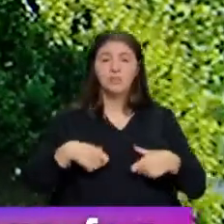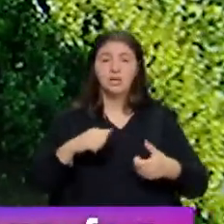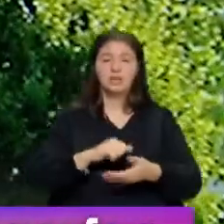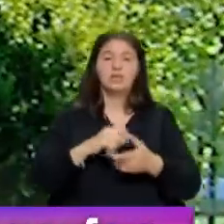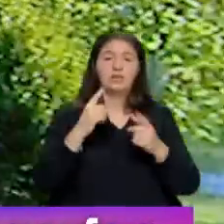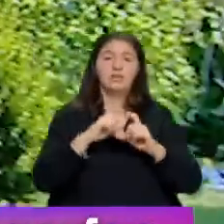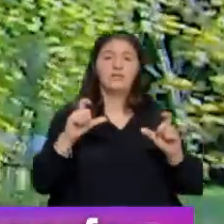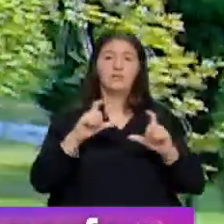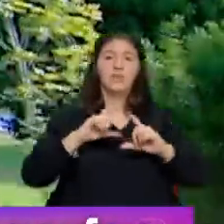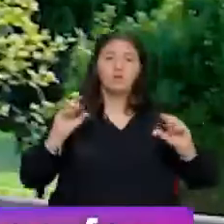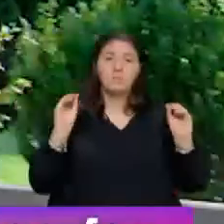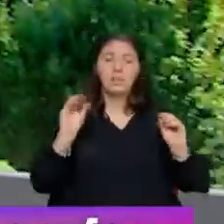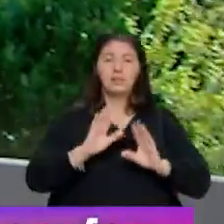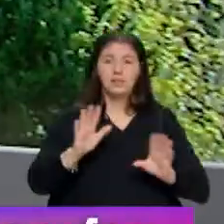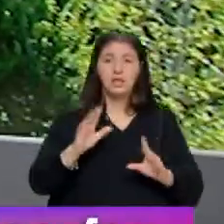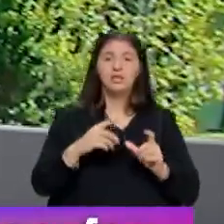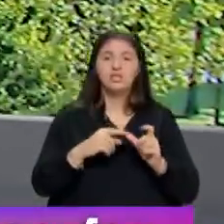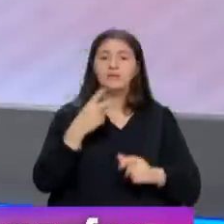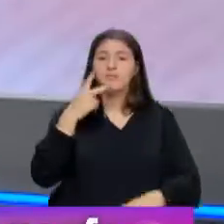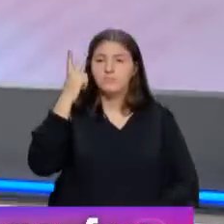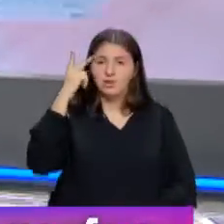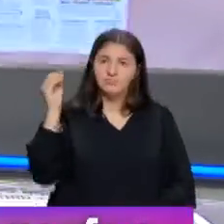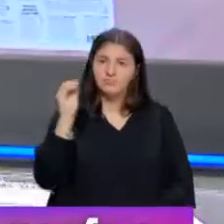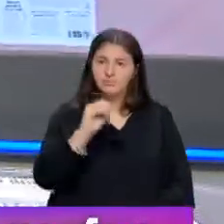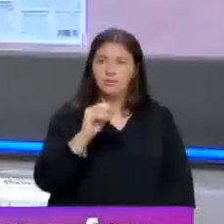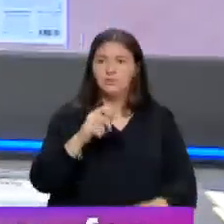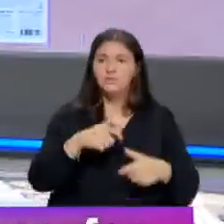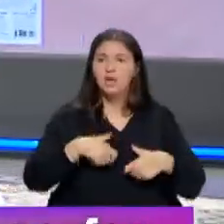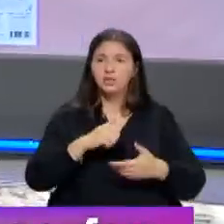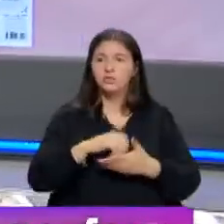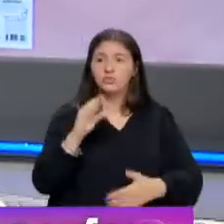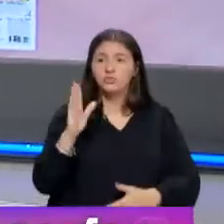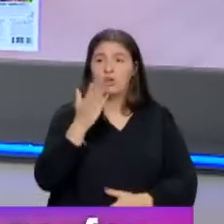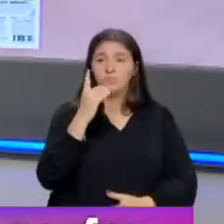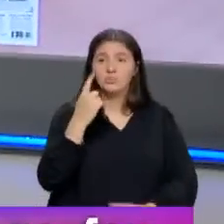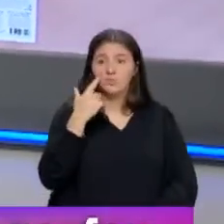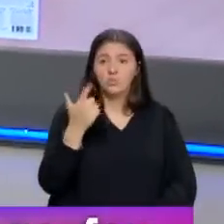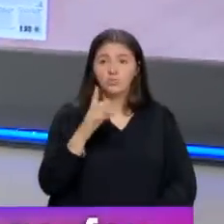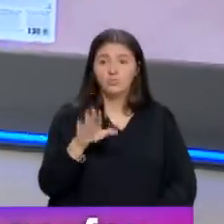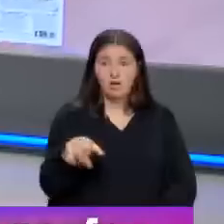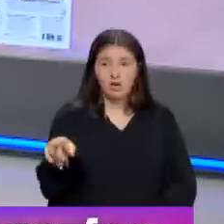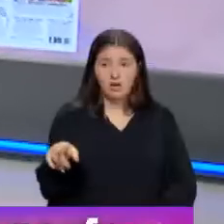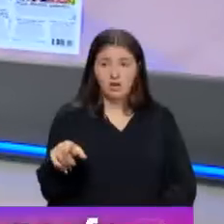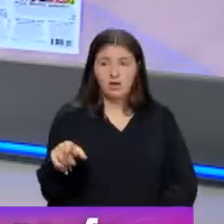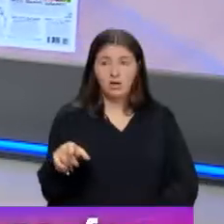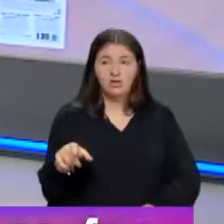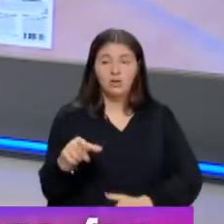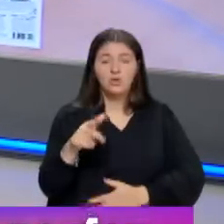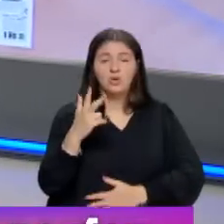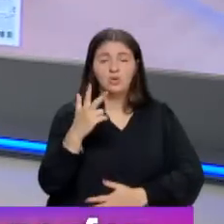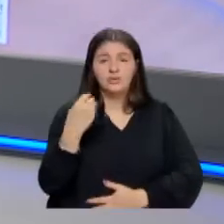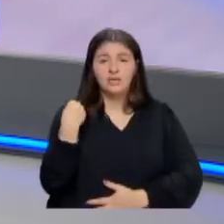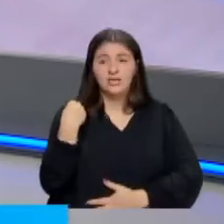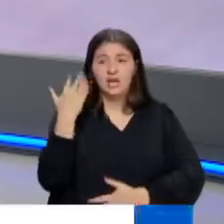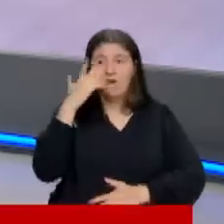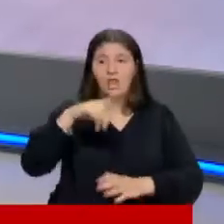ilk sayfasında manşetinde var şennaz abla bir getirelim mi milliyet gazetesini bakın çok çarpıcı bir görüntü 3 yeni